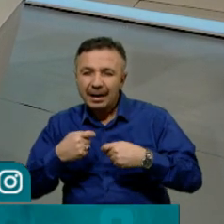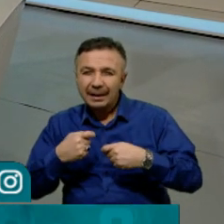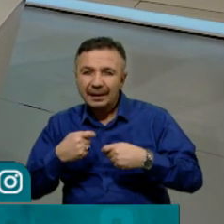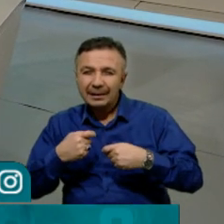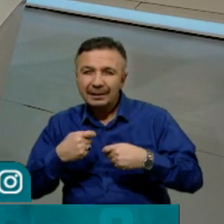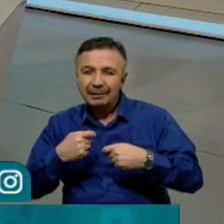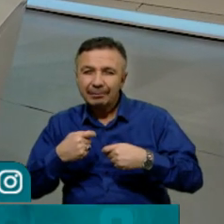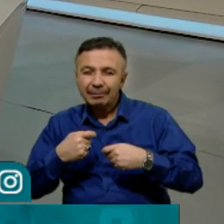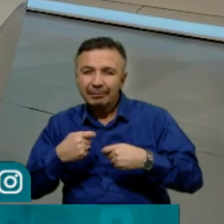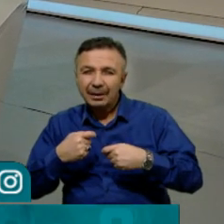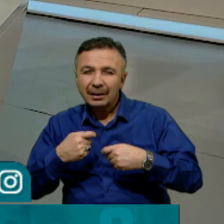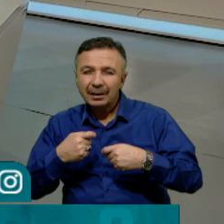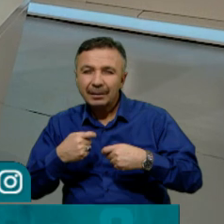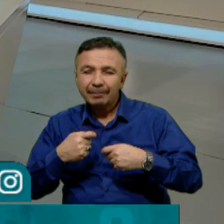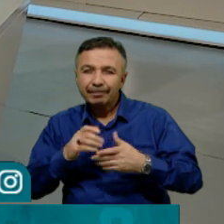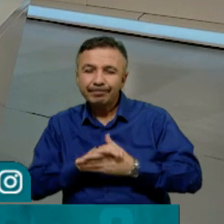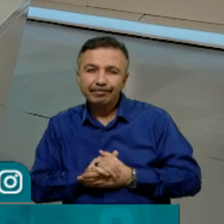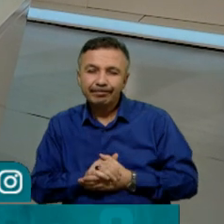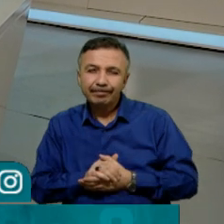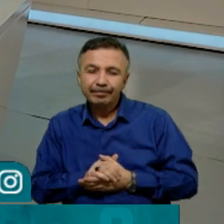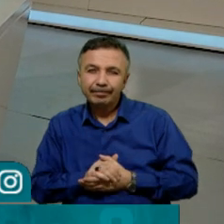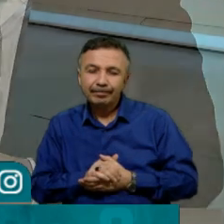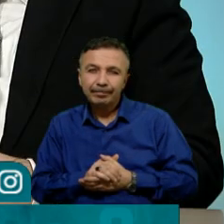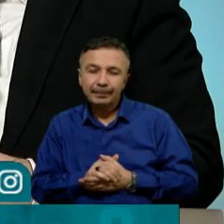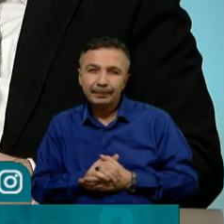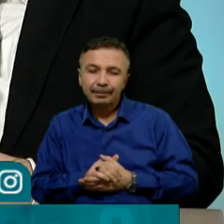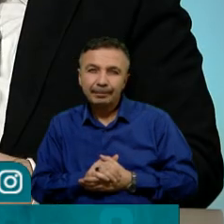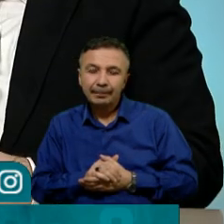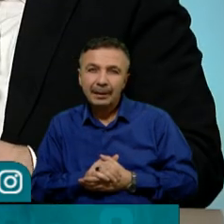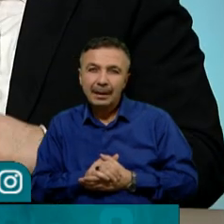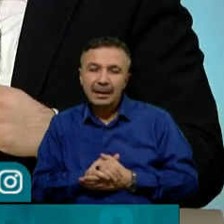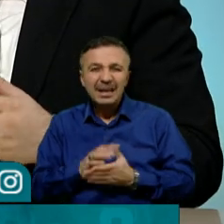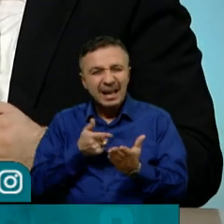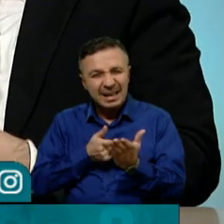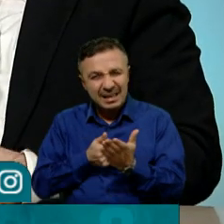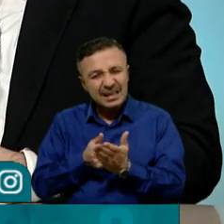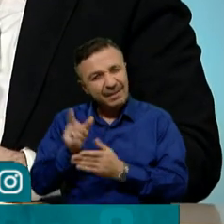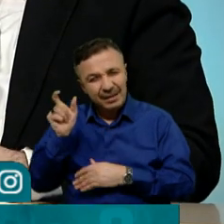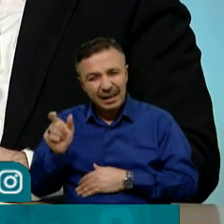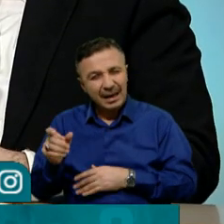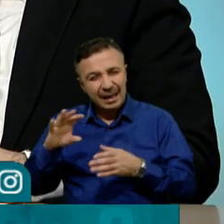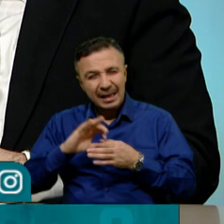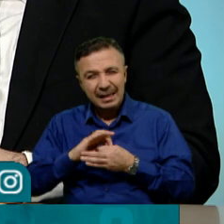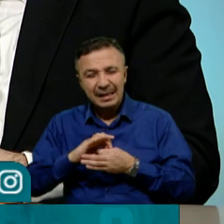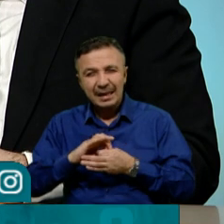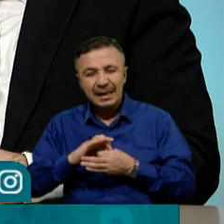babamın üzerine Çiftçi çiftçilerle alakalı bir